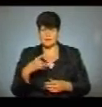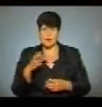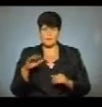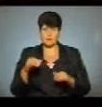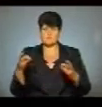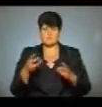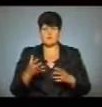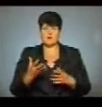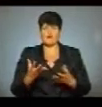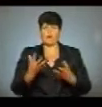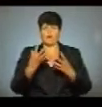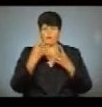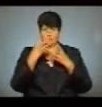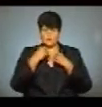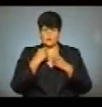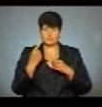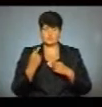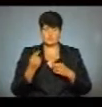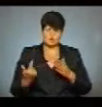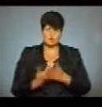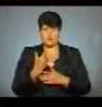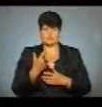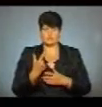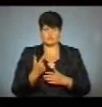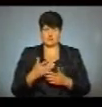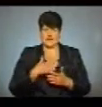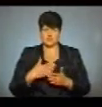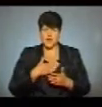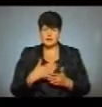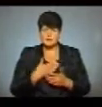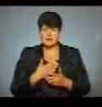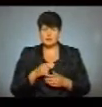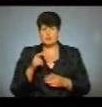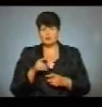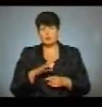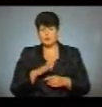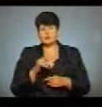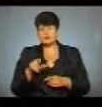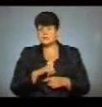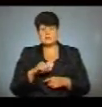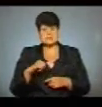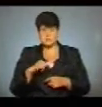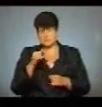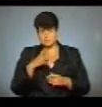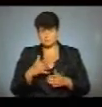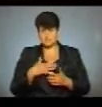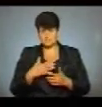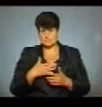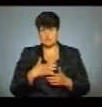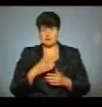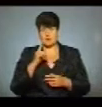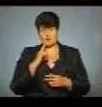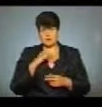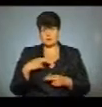треба вдихнути раз і знову почати. І так, поки людина не зможе дихати самостійно або поки не приїде